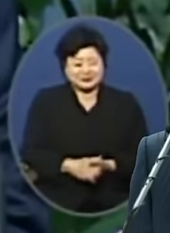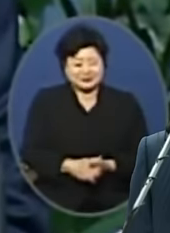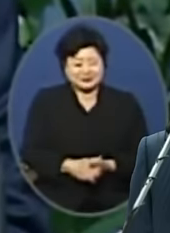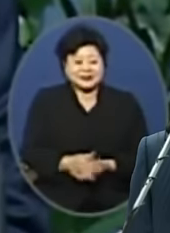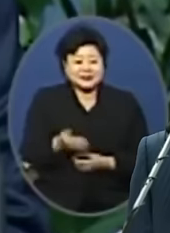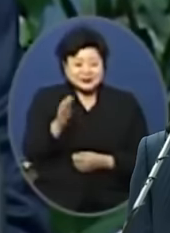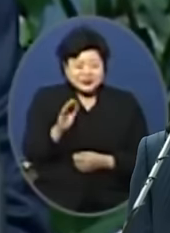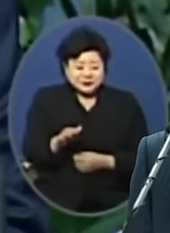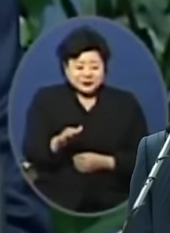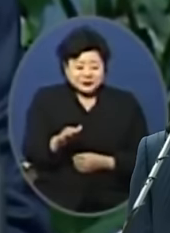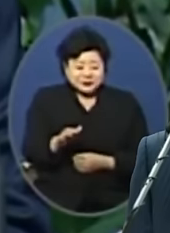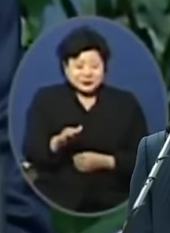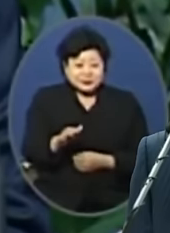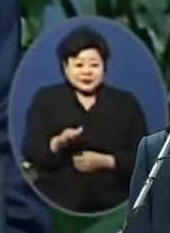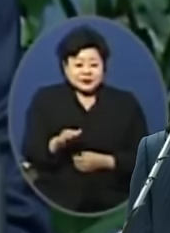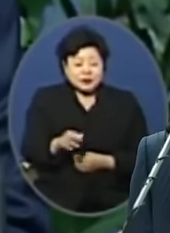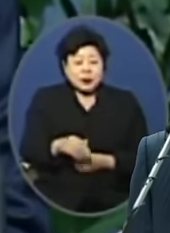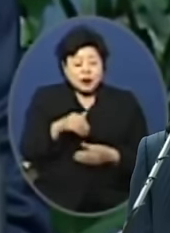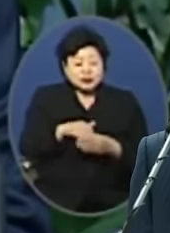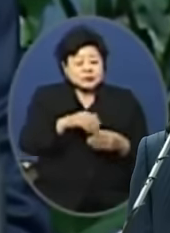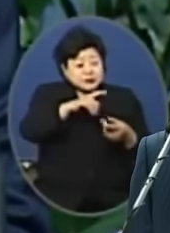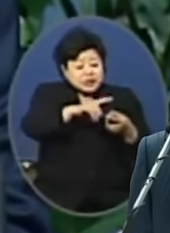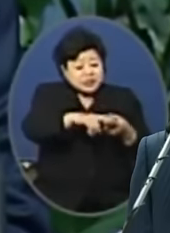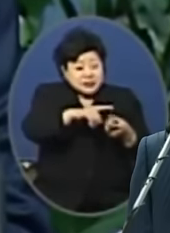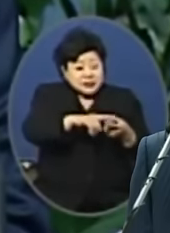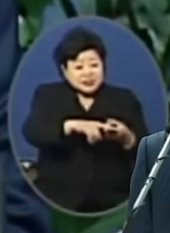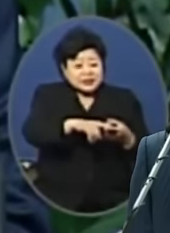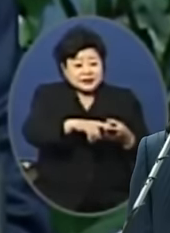그런데 무엇을 심든지